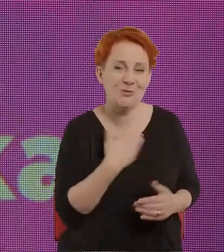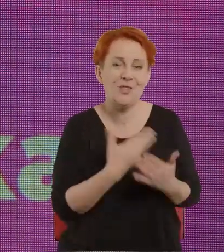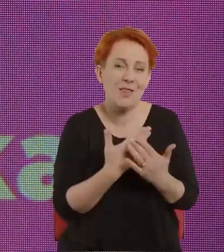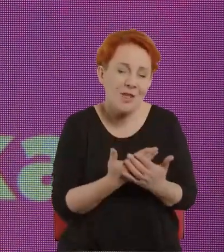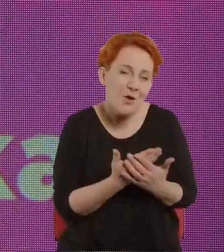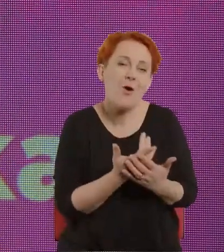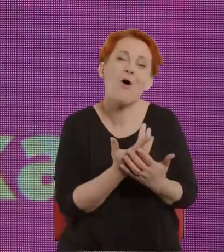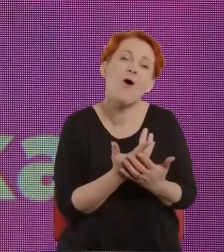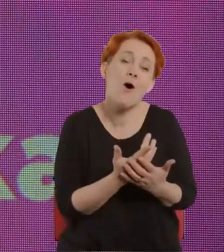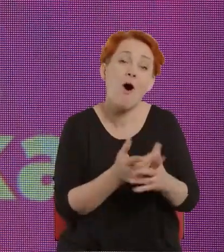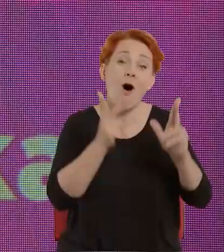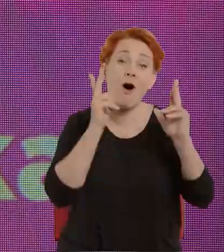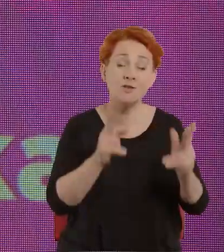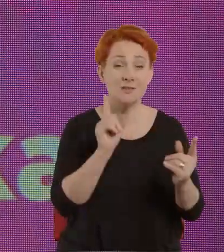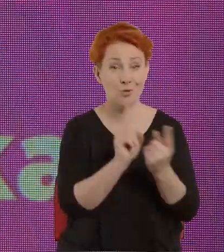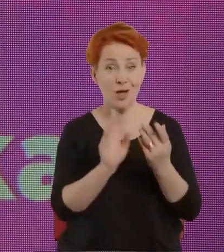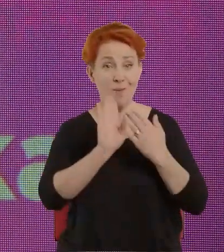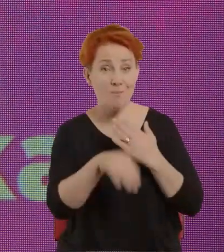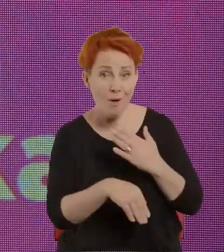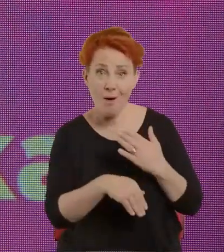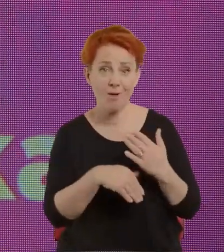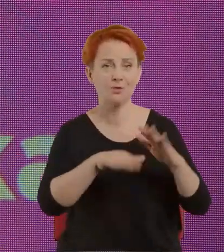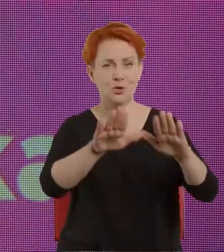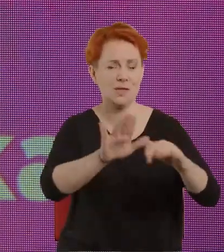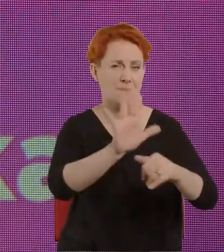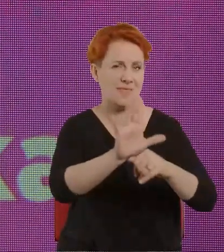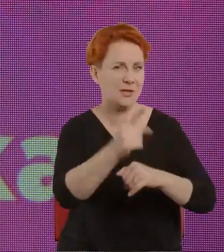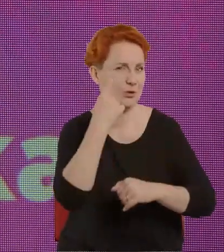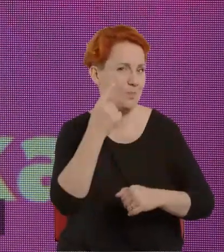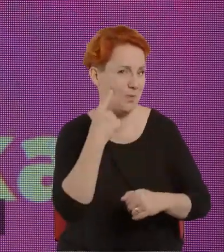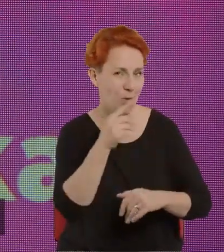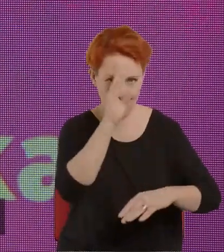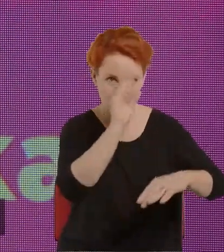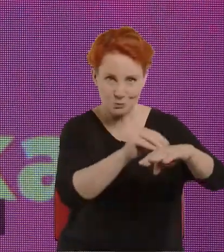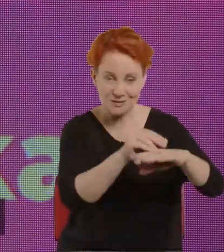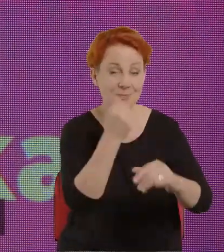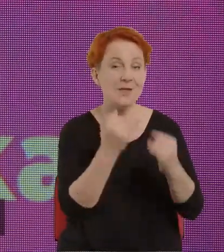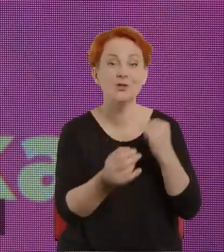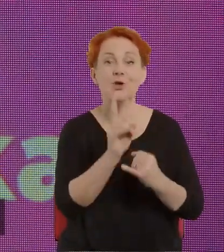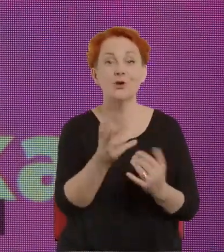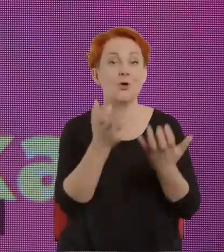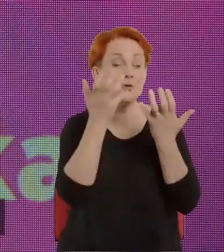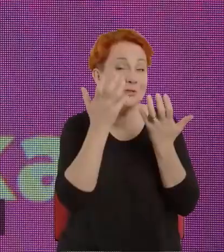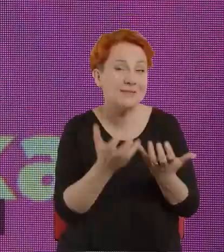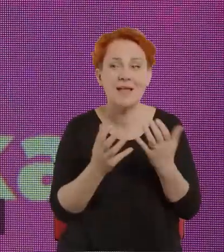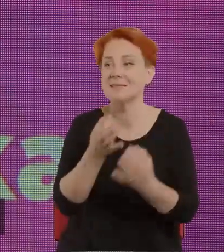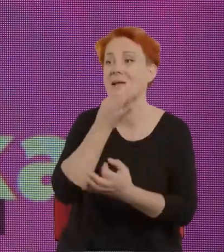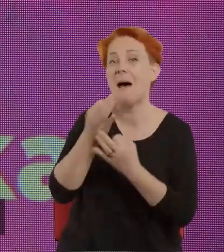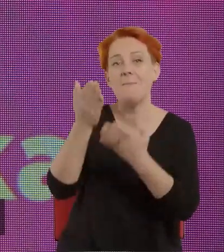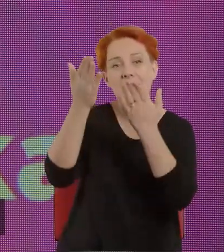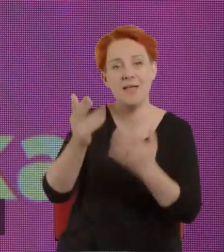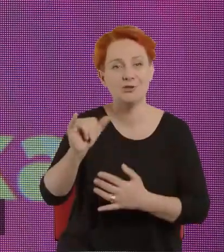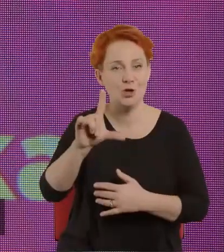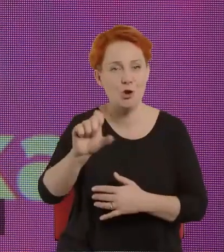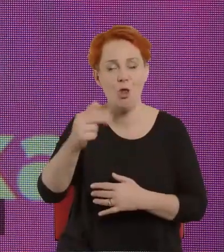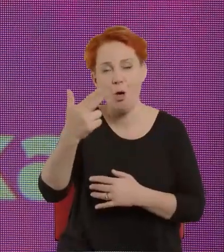nami po naszym oficjalnym spotkaniu, ale tylko kwadrans, także już uczulam, że jeśli ktoś będzie chciał zapytać Ilonę o coś bardzo ważnego,